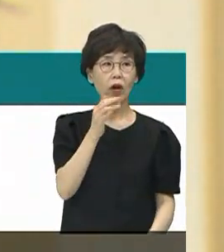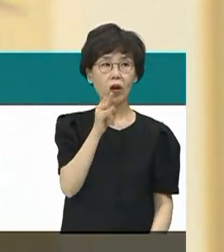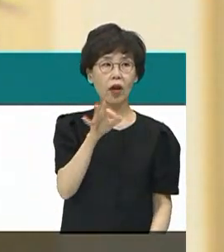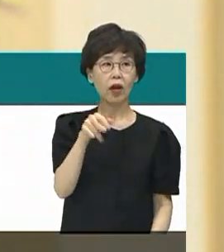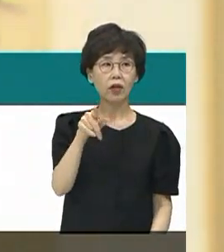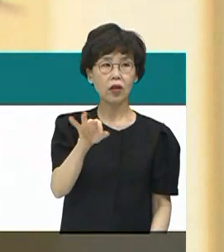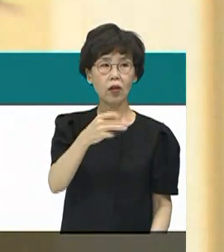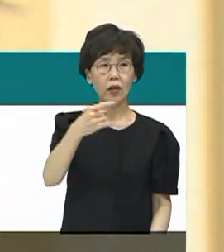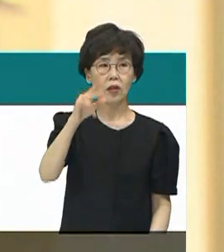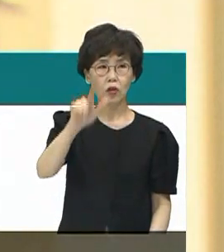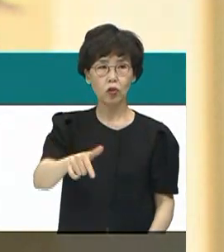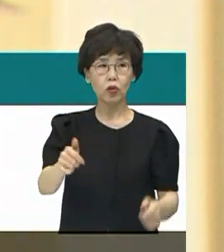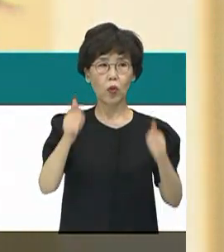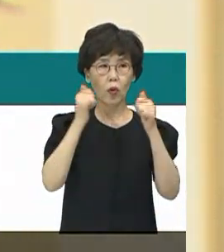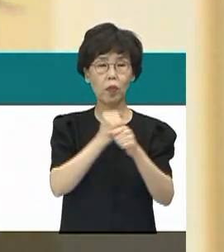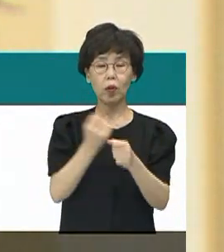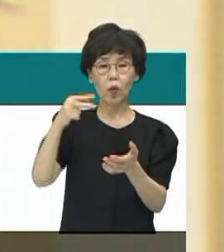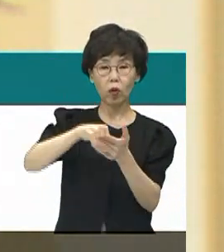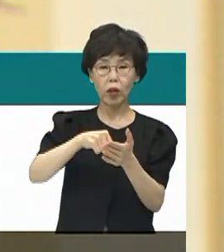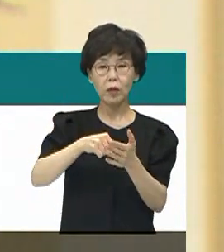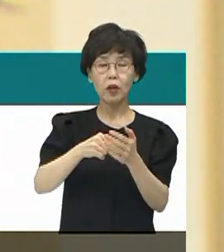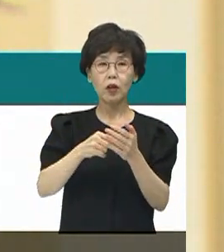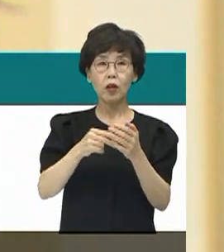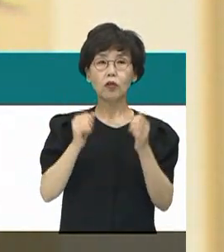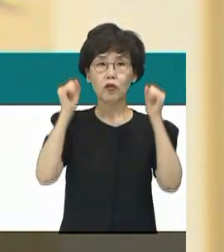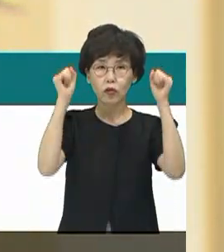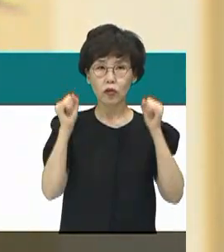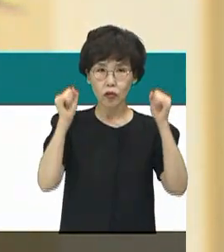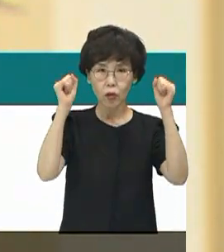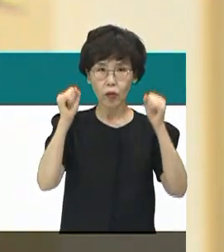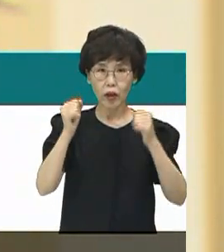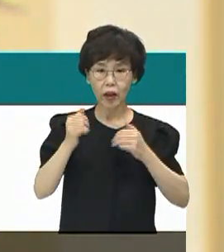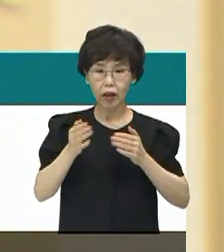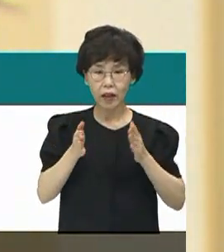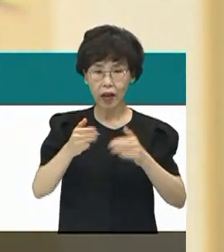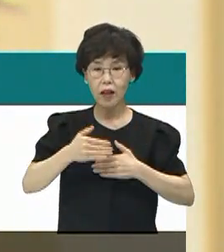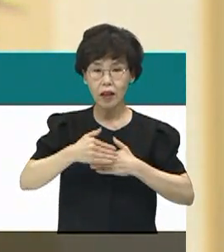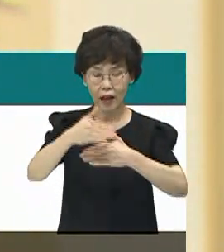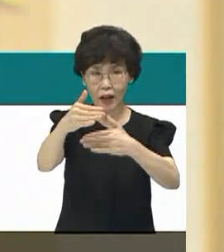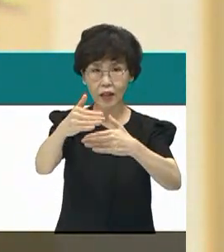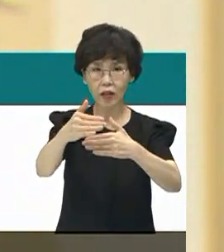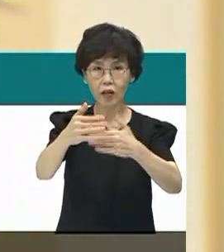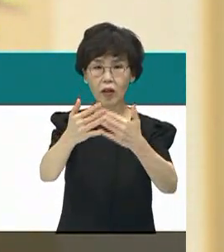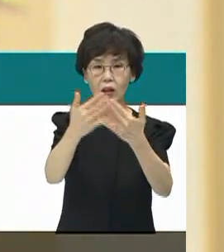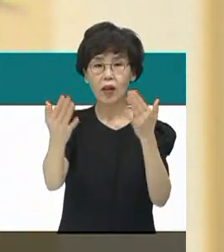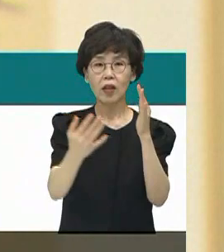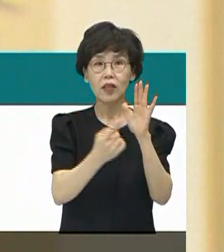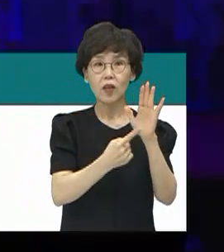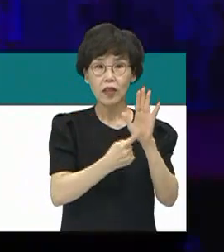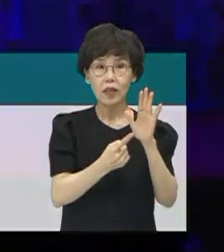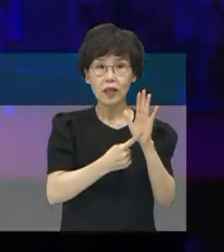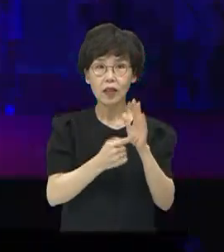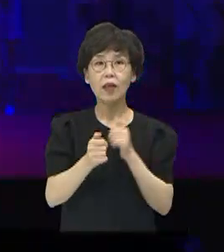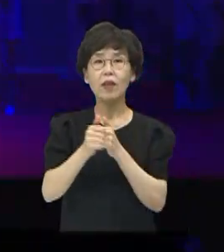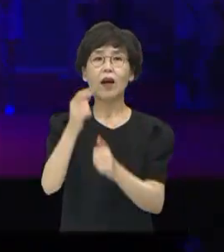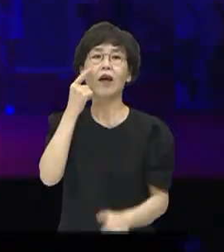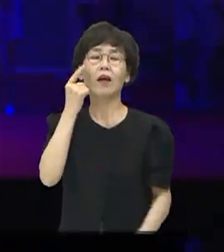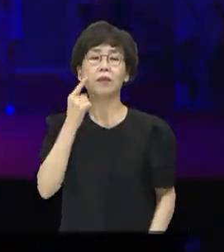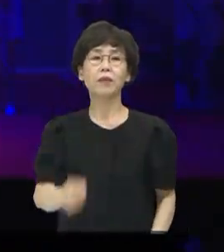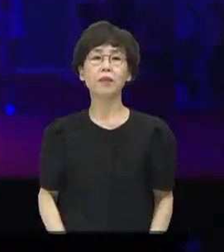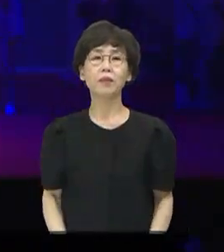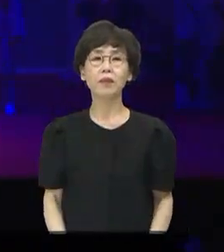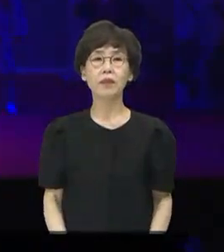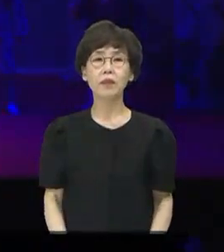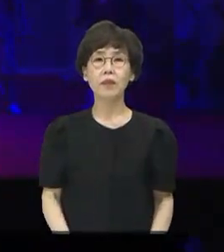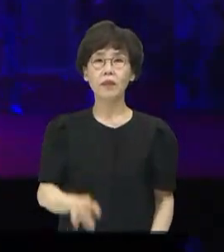독립운동의 길을 가는 그 독립전쟁의 길을 우리가 전시실에서 길을 따라가는.